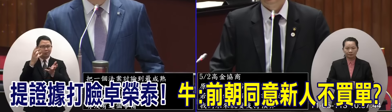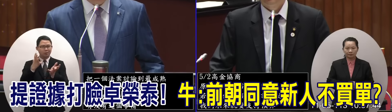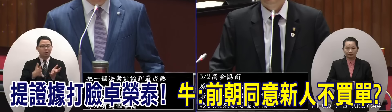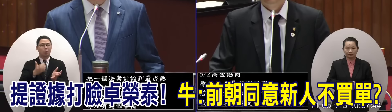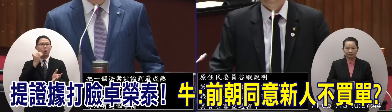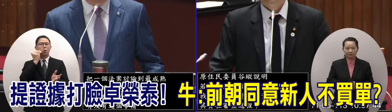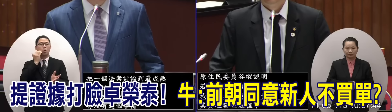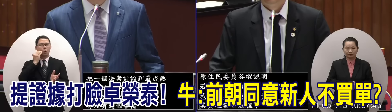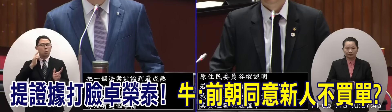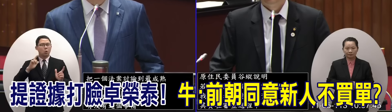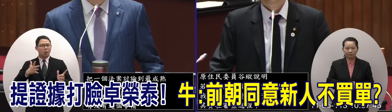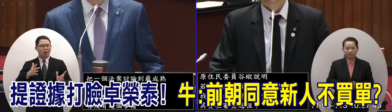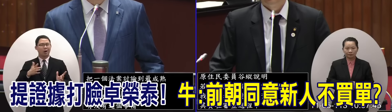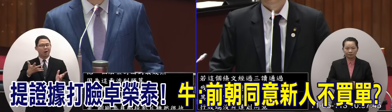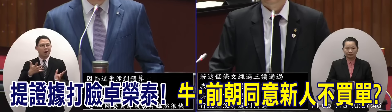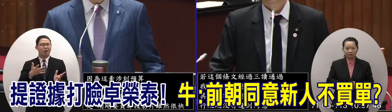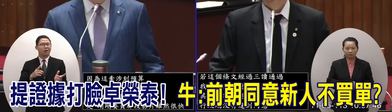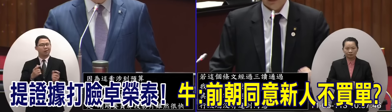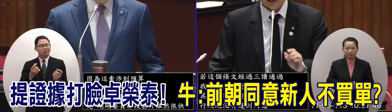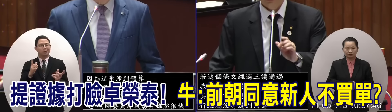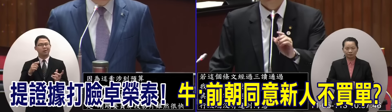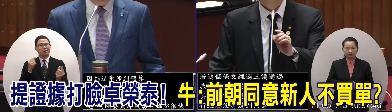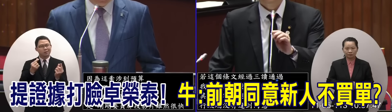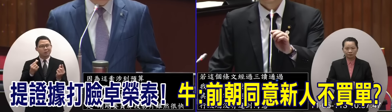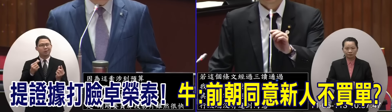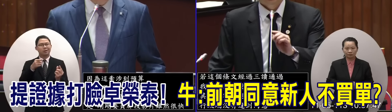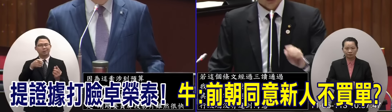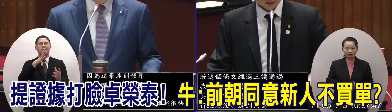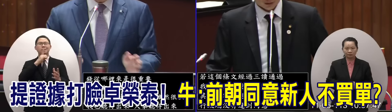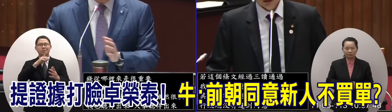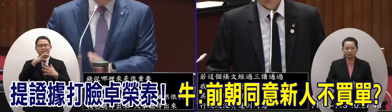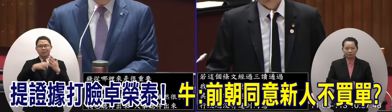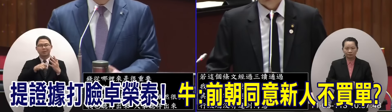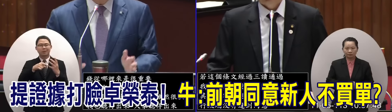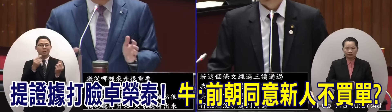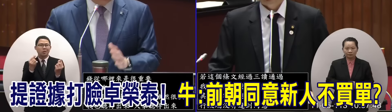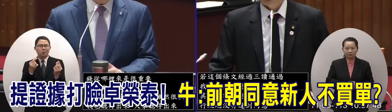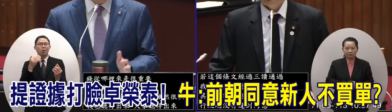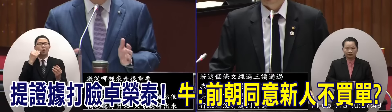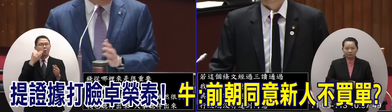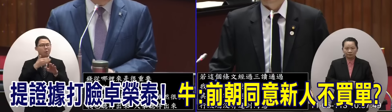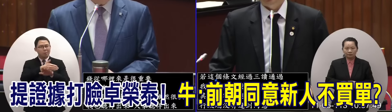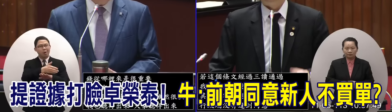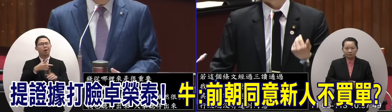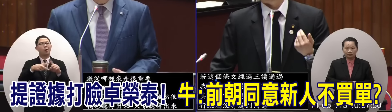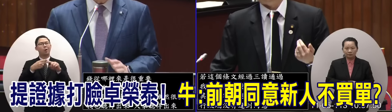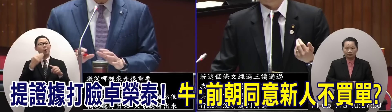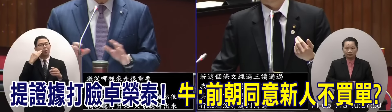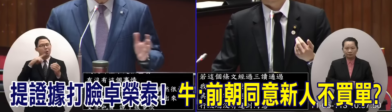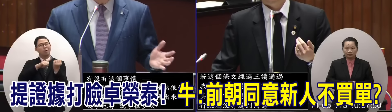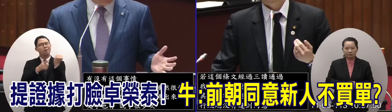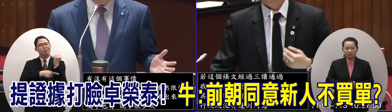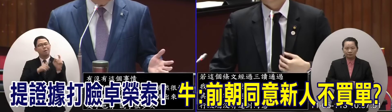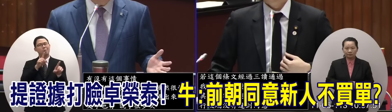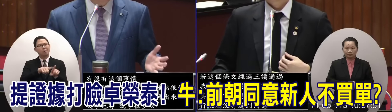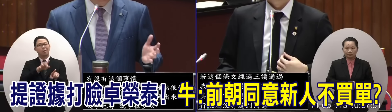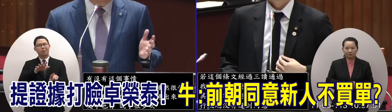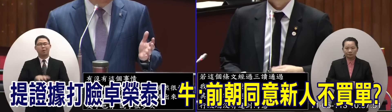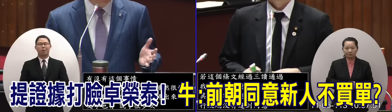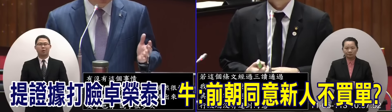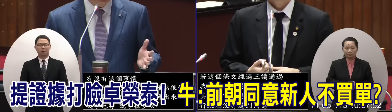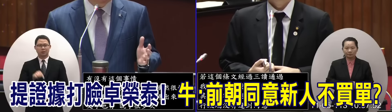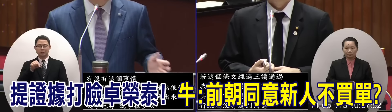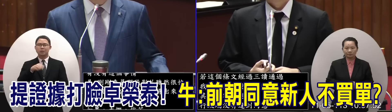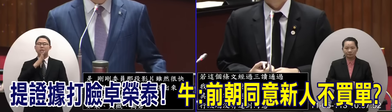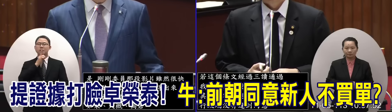如果、大概、倘若。就是他设定了很多的条件，如果通过，如果合法，如果怎么样， 啊、对嘛？ 所以这个必须要。